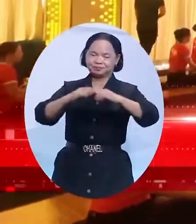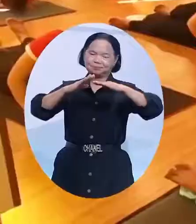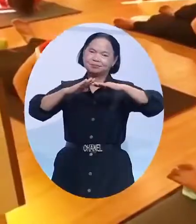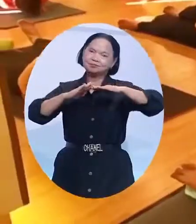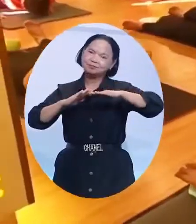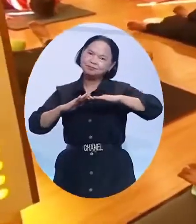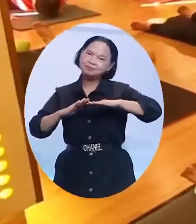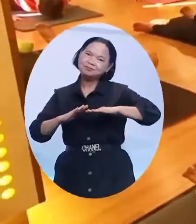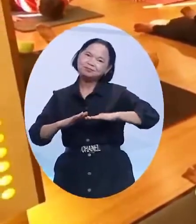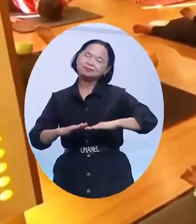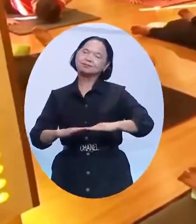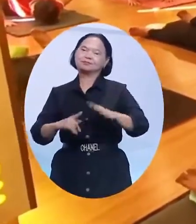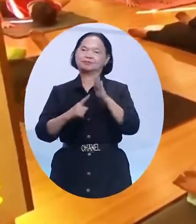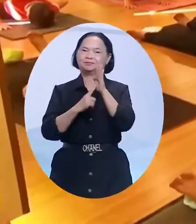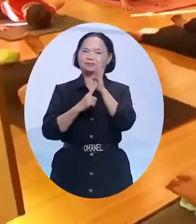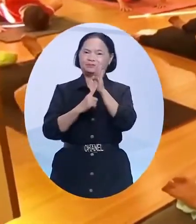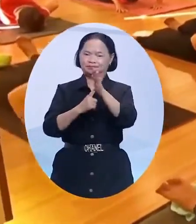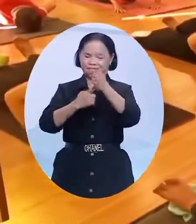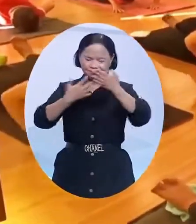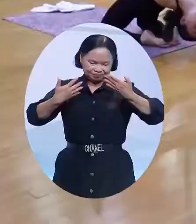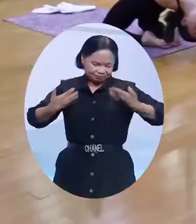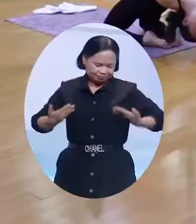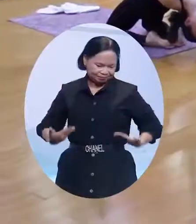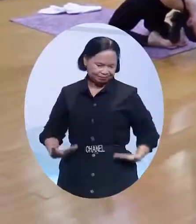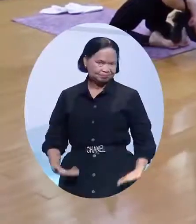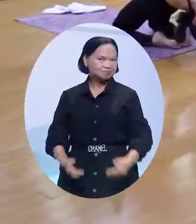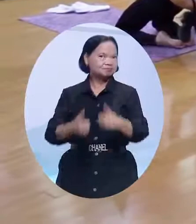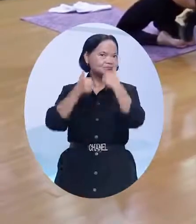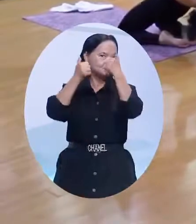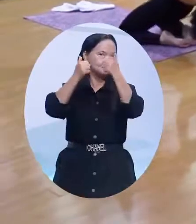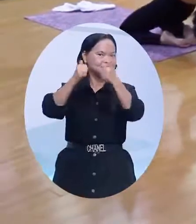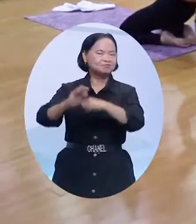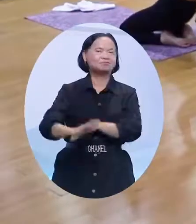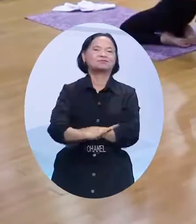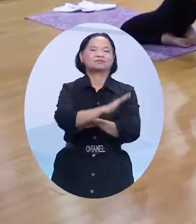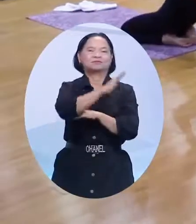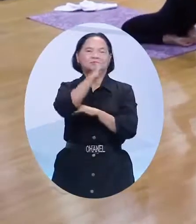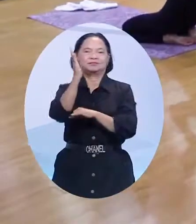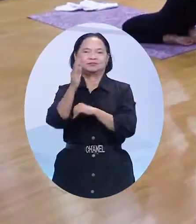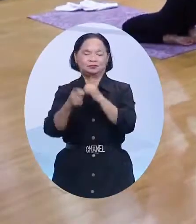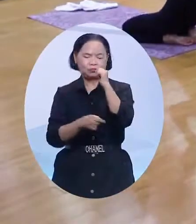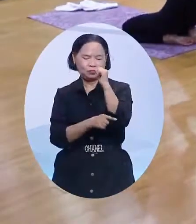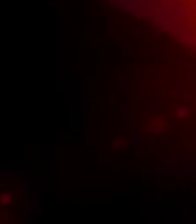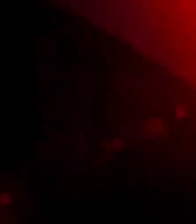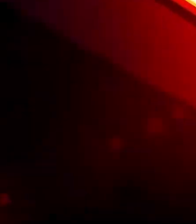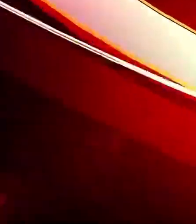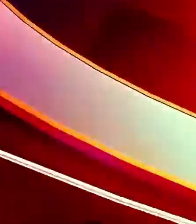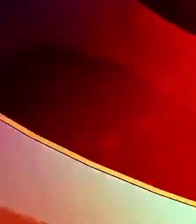Fitness hiện là trung tâm thể hình cao cấp đang phát triển rất tốt tại hai chi nhánh quận 7 và quận 2.